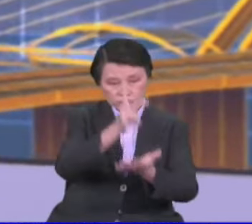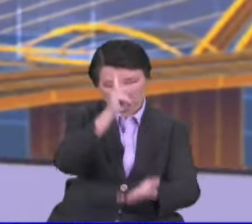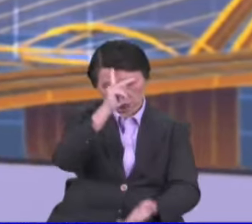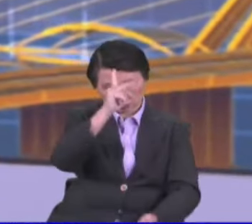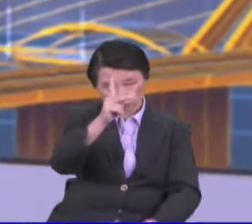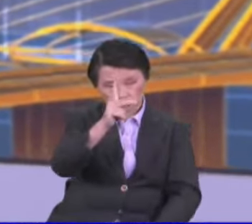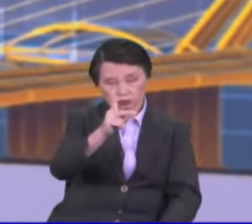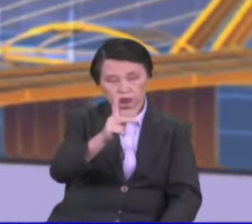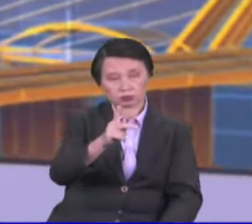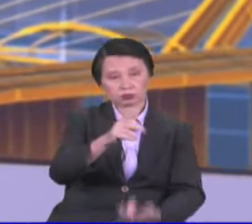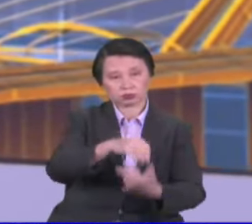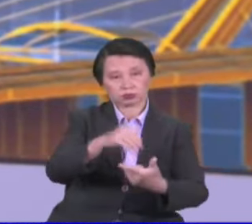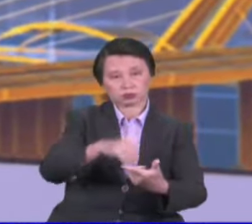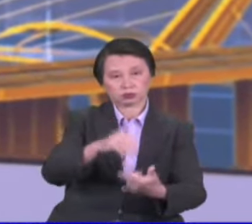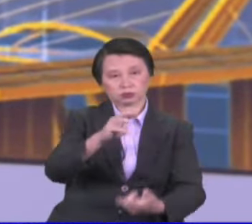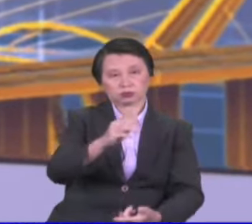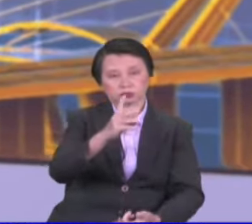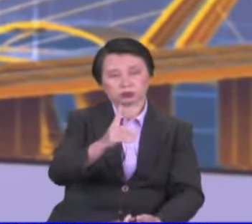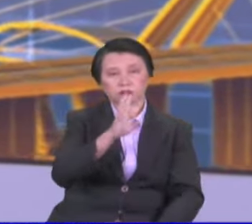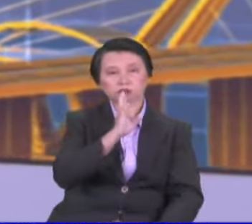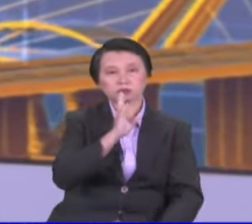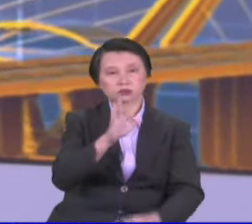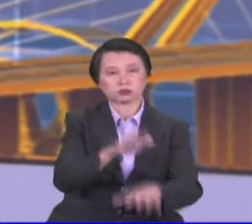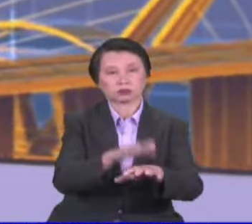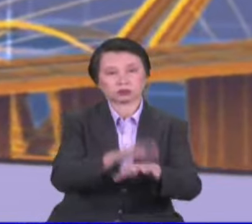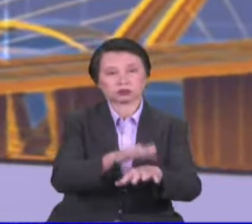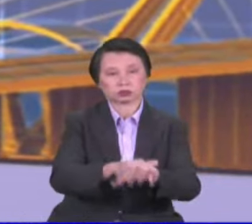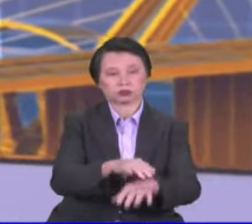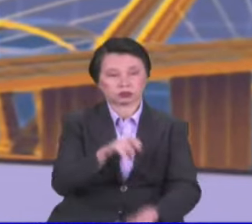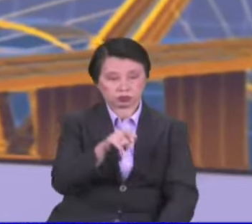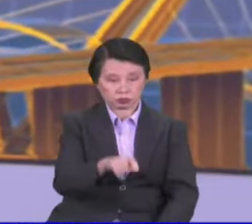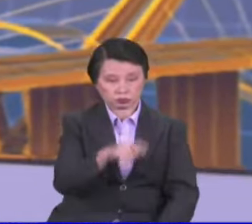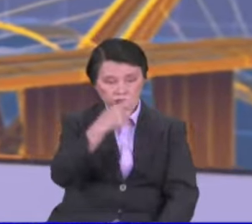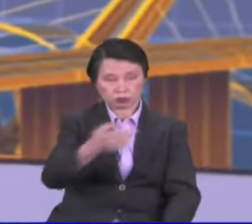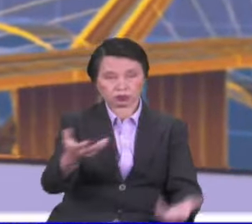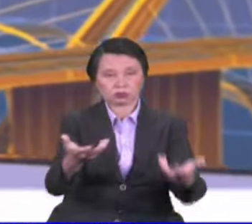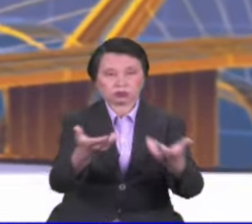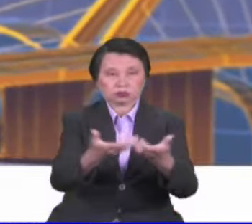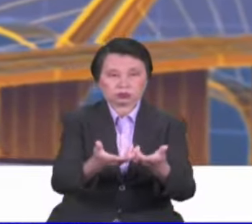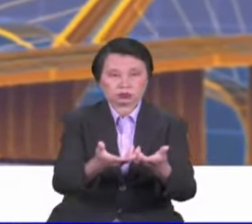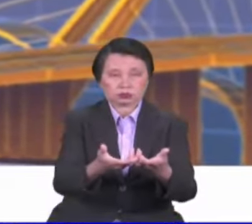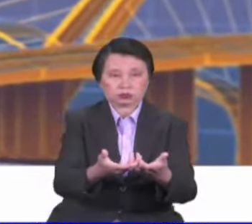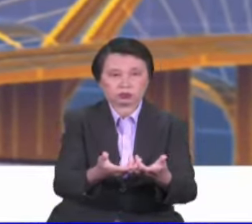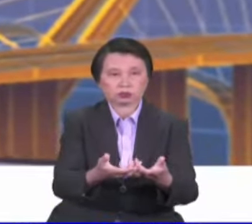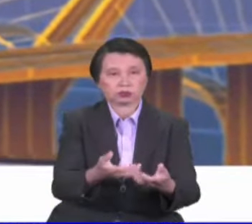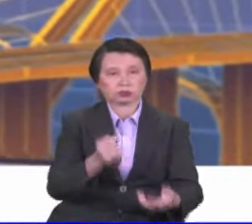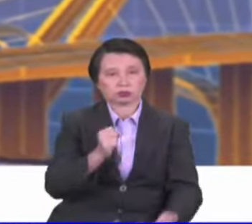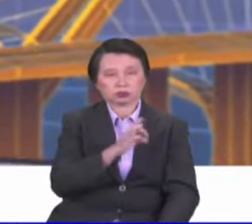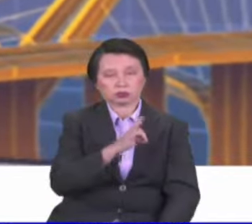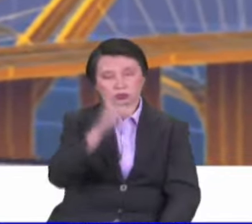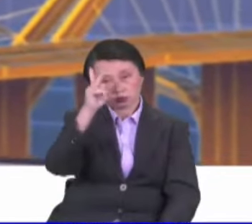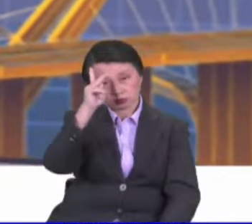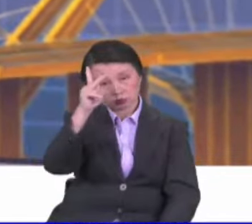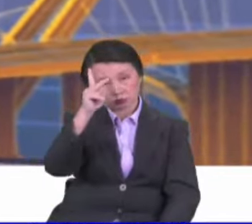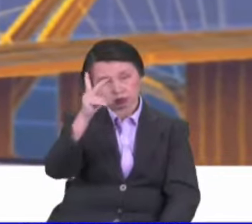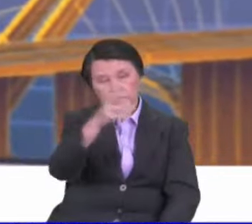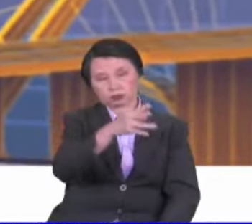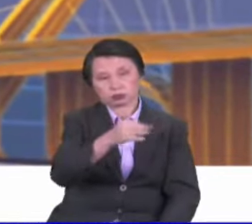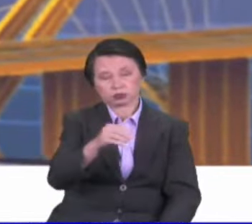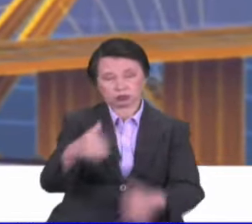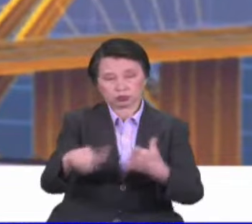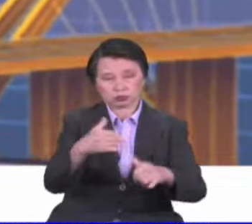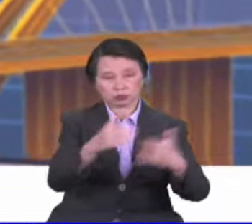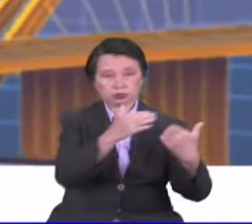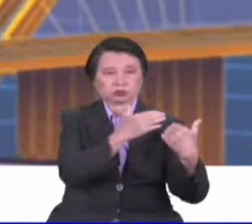Sumardi Hamad ataupun Muhammad berkata sambutan ini juga bagi merapatkan hubungan di antara kakitangan Kelantan FM di samping